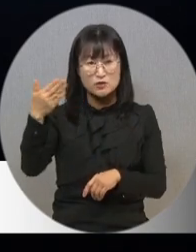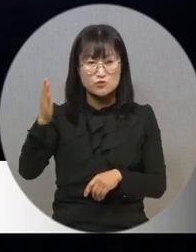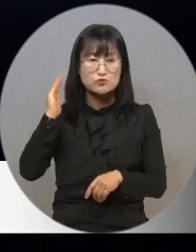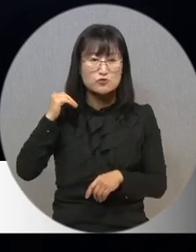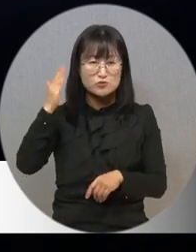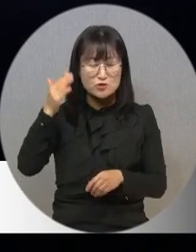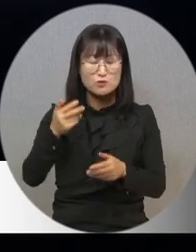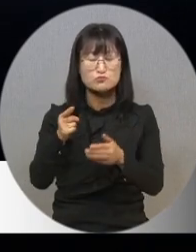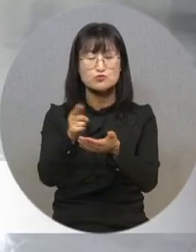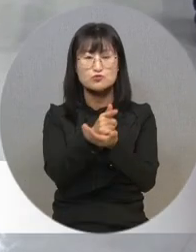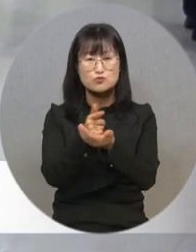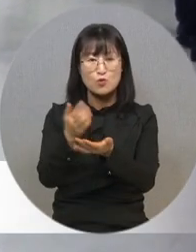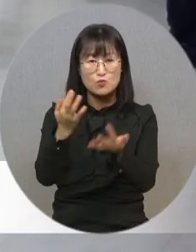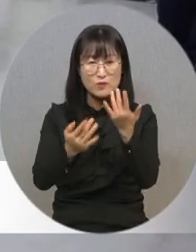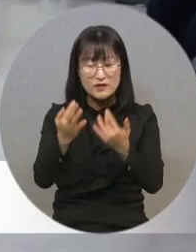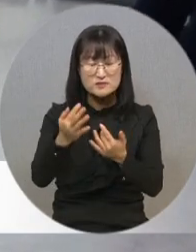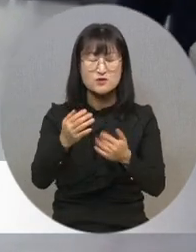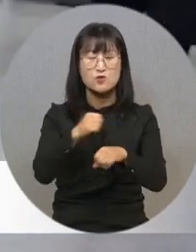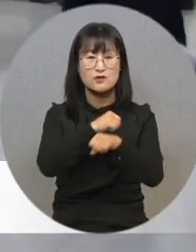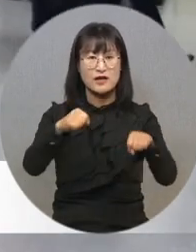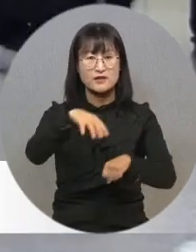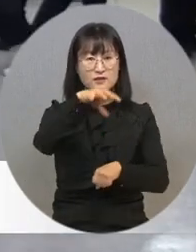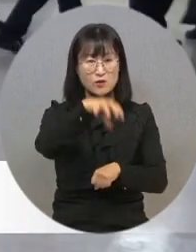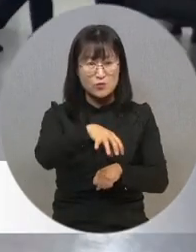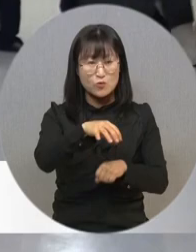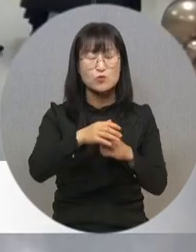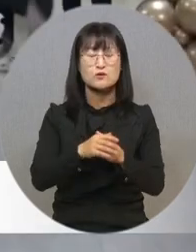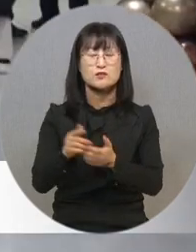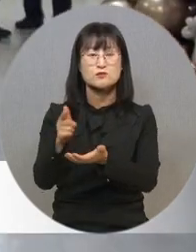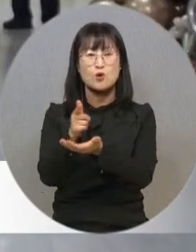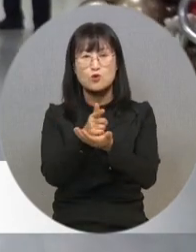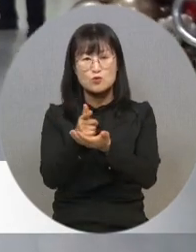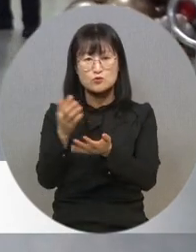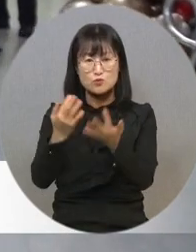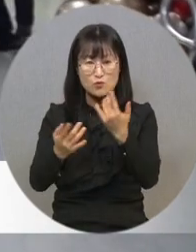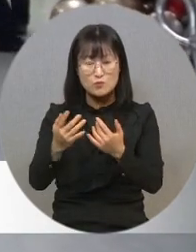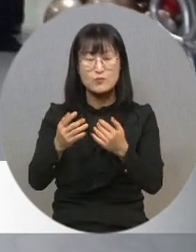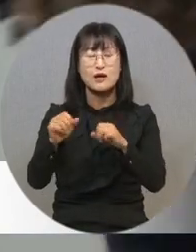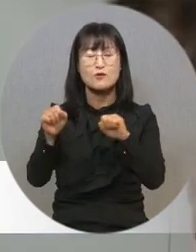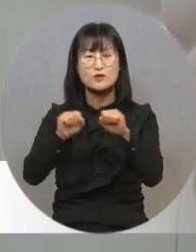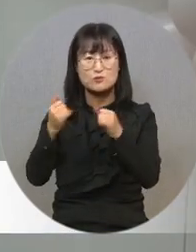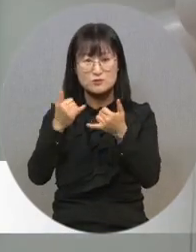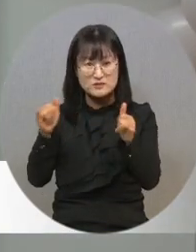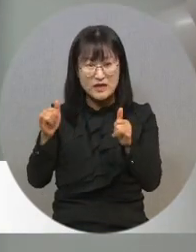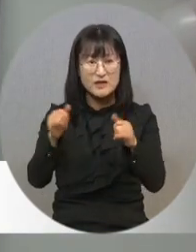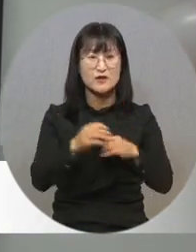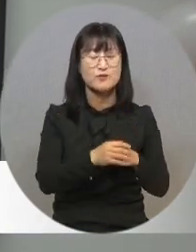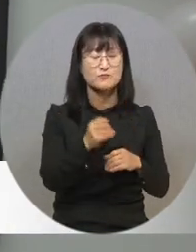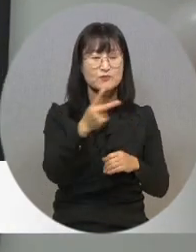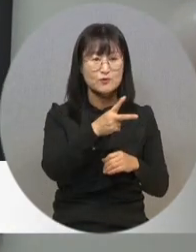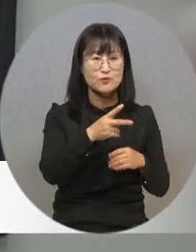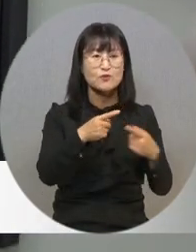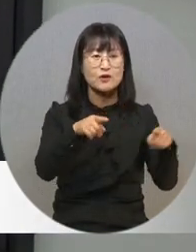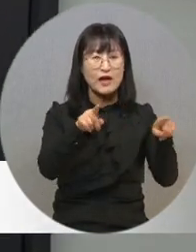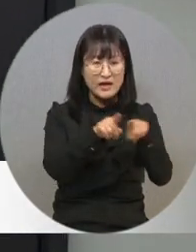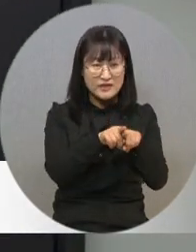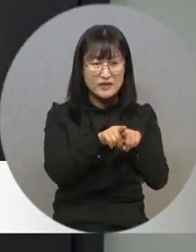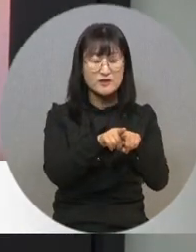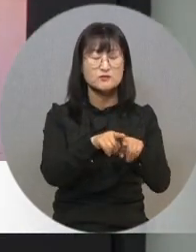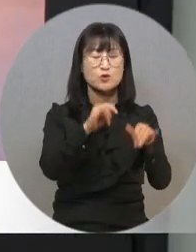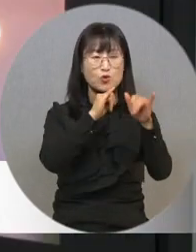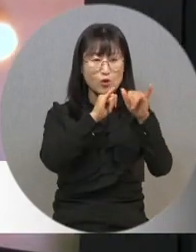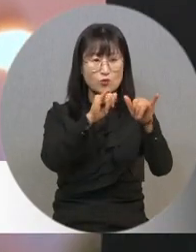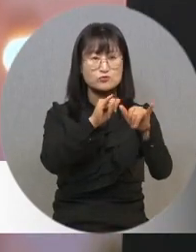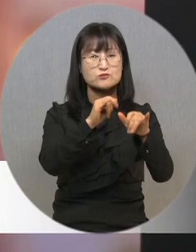소방서 대강당에서는 소방대원들과 반한 클래식 가족이 함께하는 자선음악회 영 과 함께가